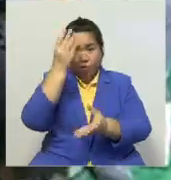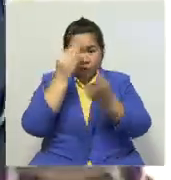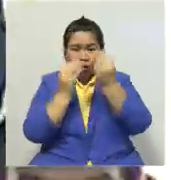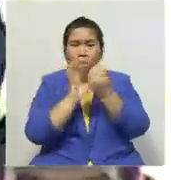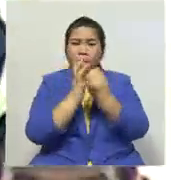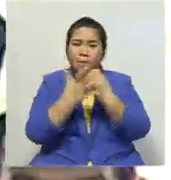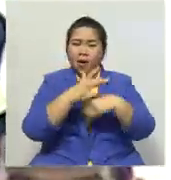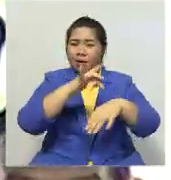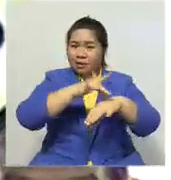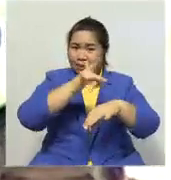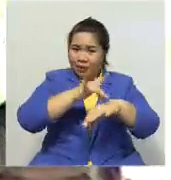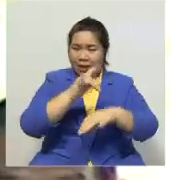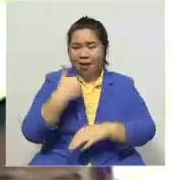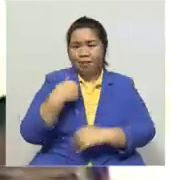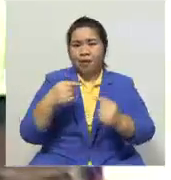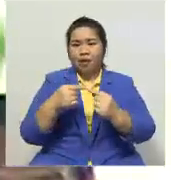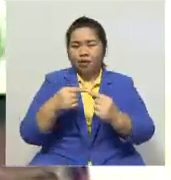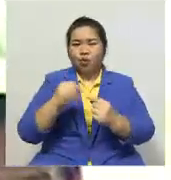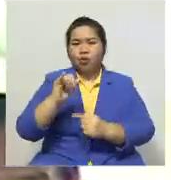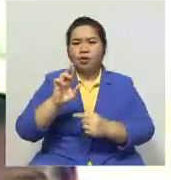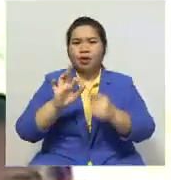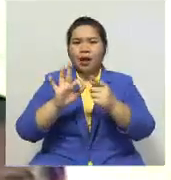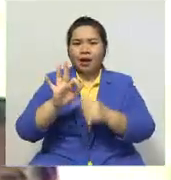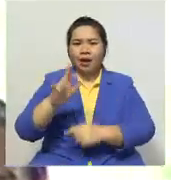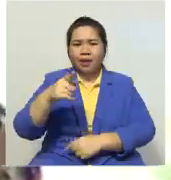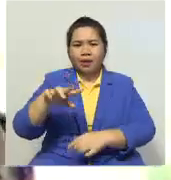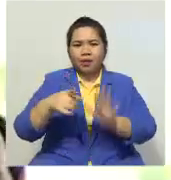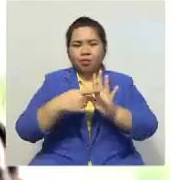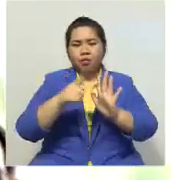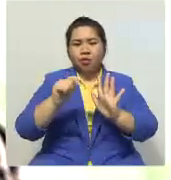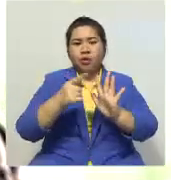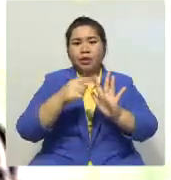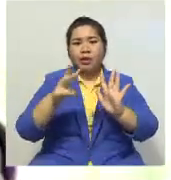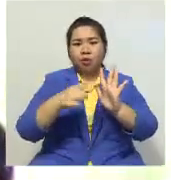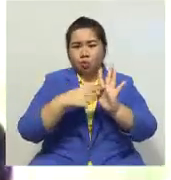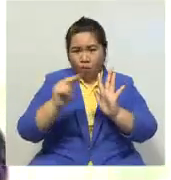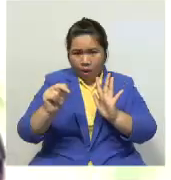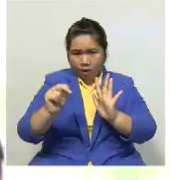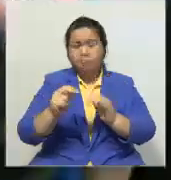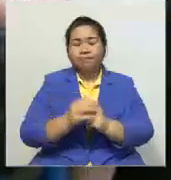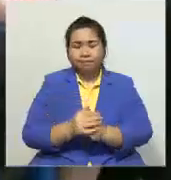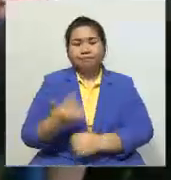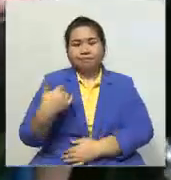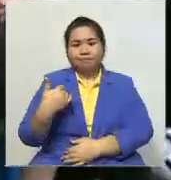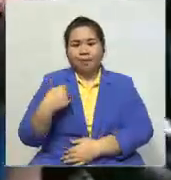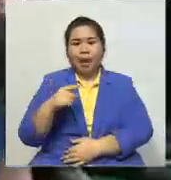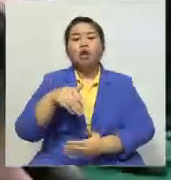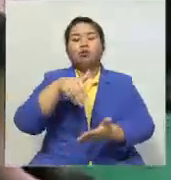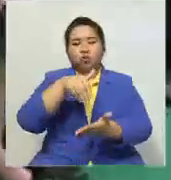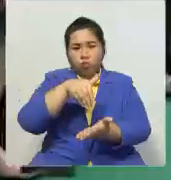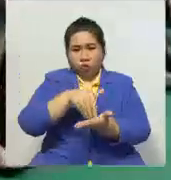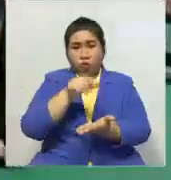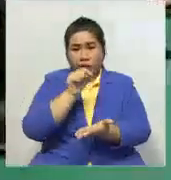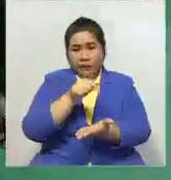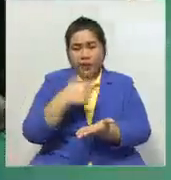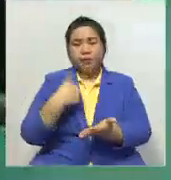ทรีย์เมืองธรรมเกษตรไร่ภูตะวันออร์แกนิกฟาร์มบ้านหนองเม็กตำบลคุ้มใหญ่อำเภอเมืองจังหวัดอำนาจเจริญศูนย์เรียนรู้แห่งนี้นะค